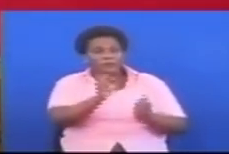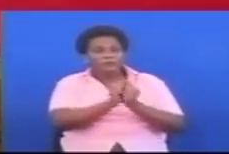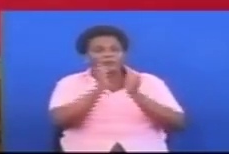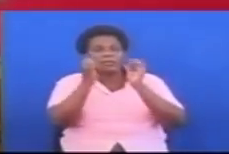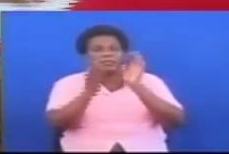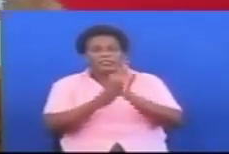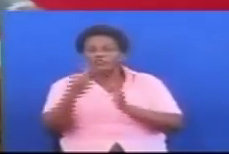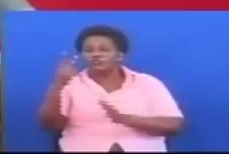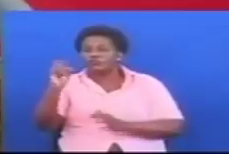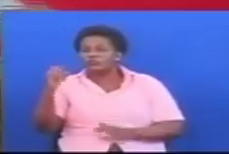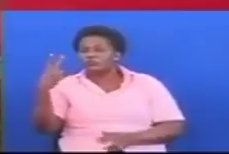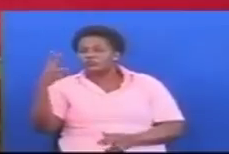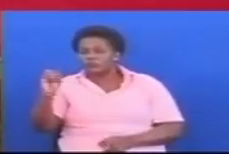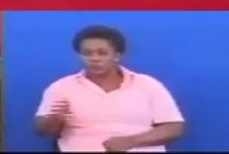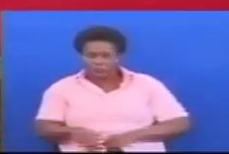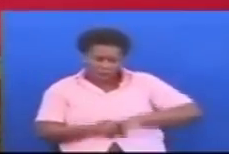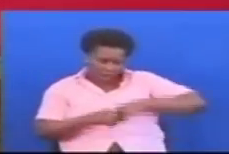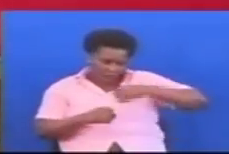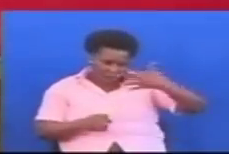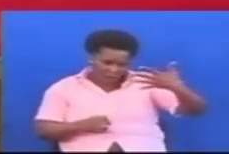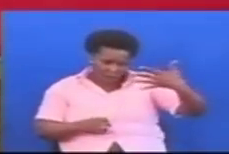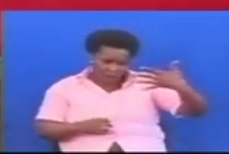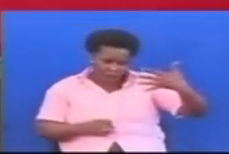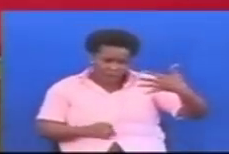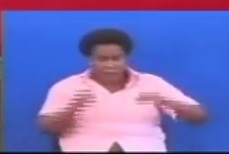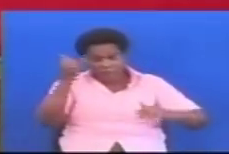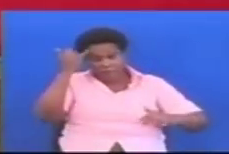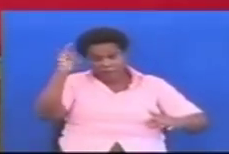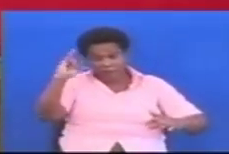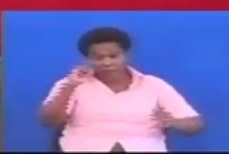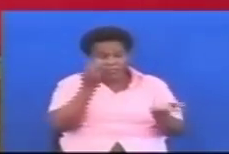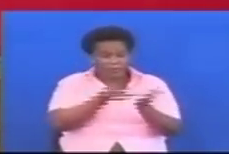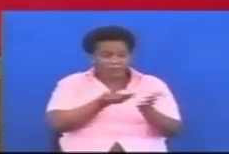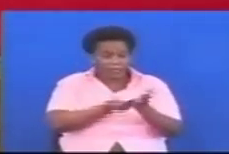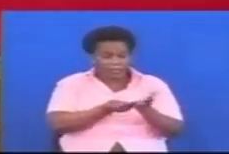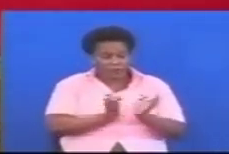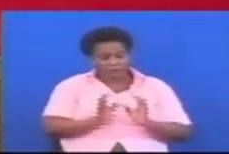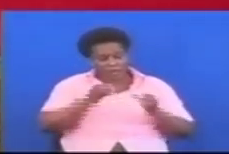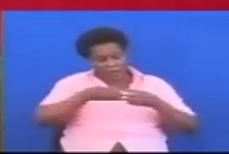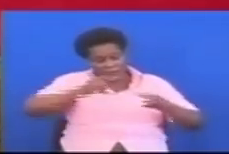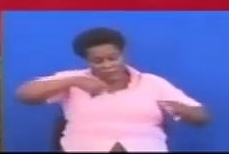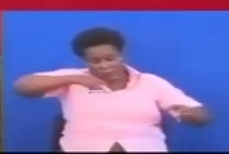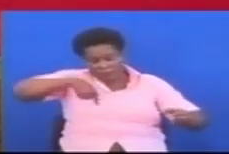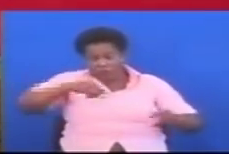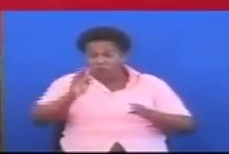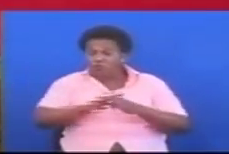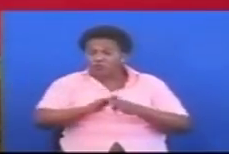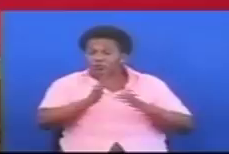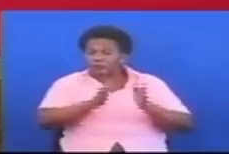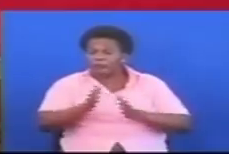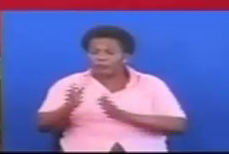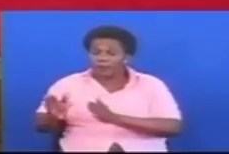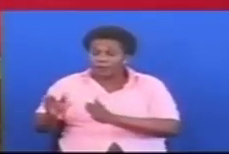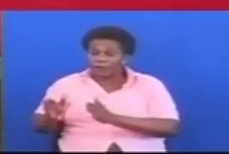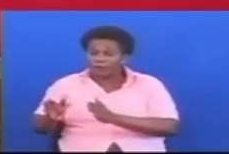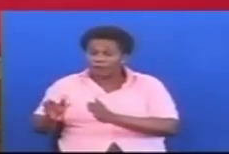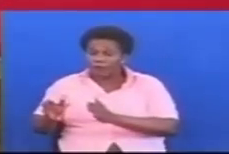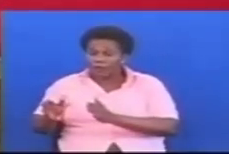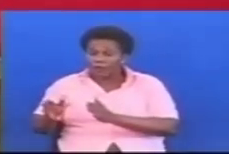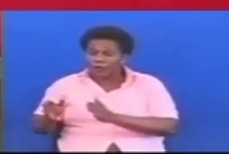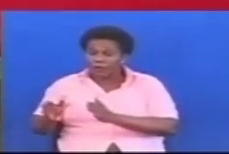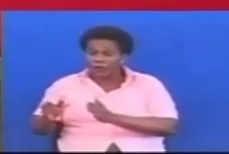2019-2020. Na mwisho, maoni na mapendekezo ya kamati kuhusu mpango wa fedha wa bajeti ya wizara kwa mwaka wa